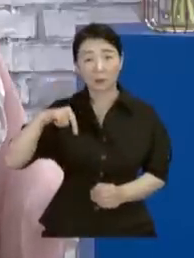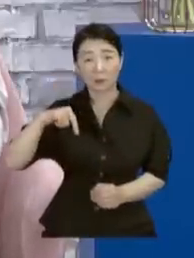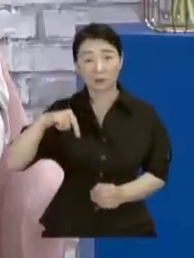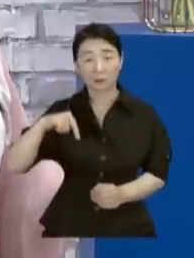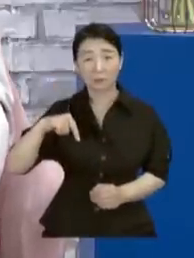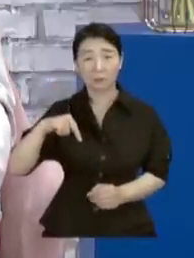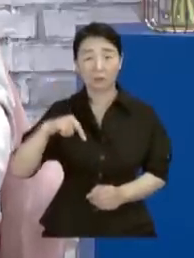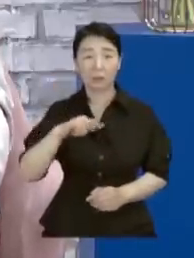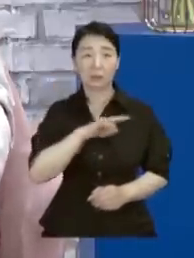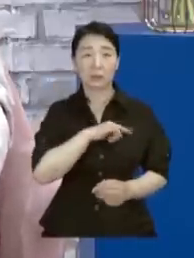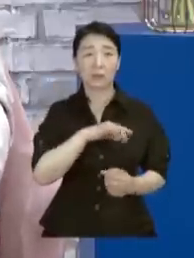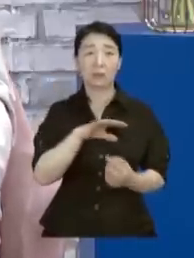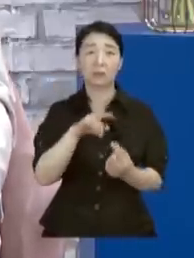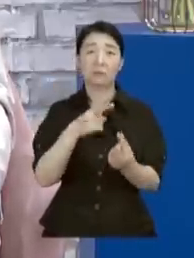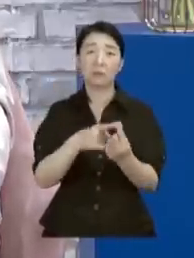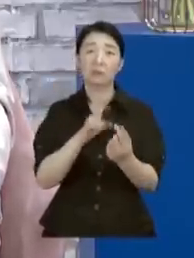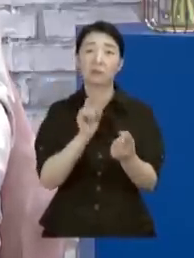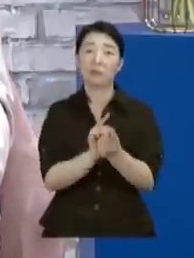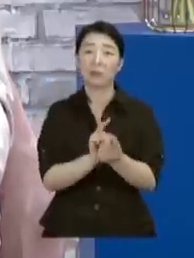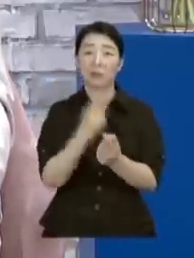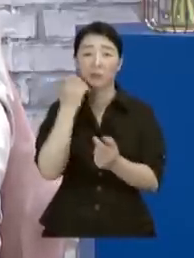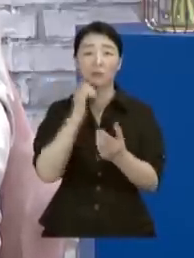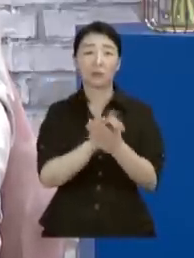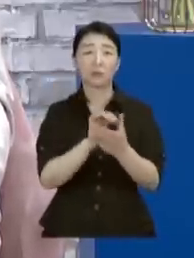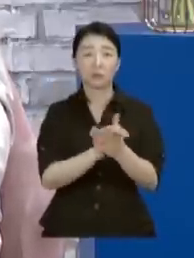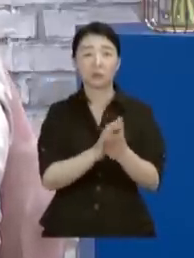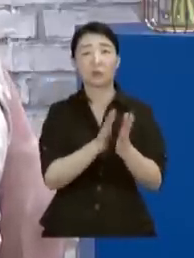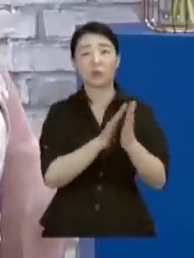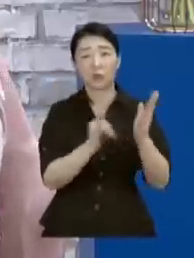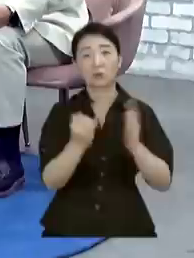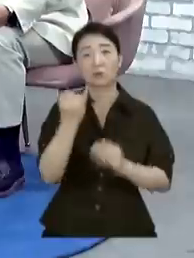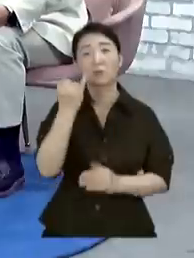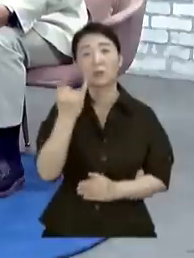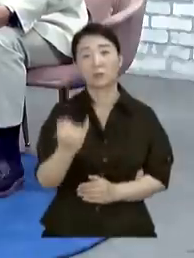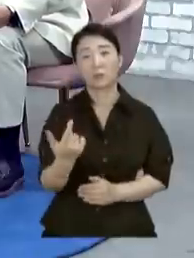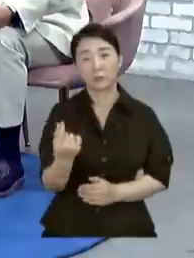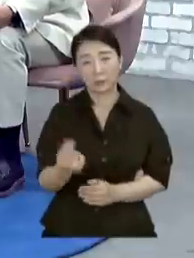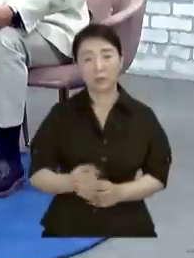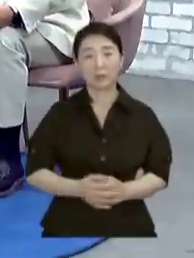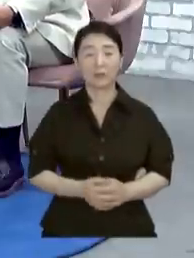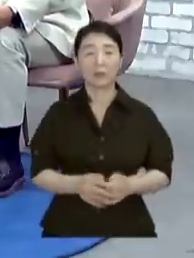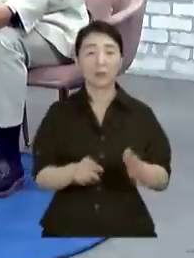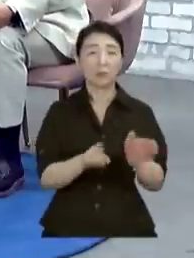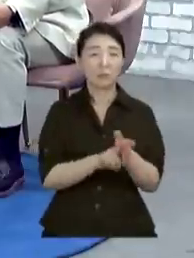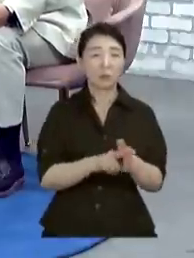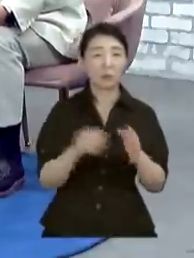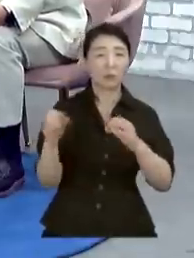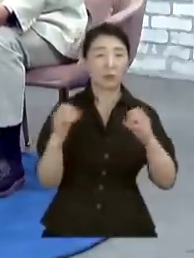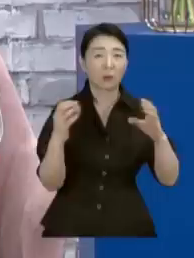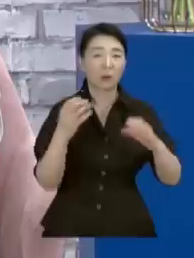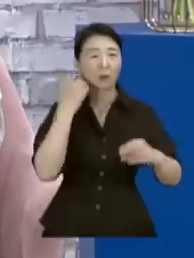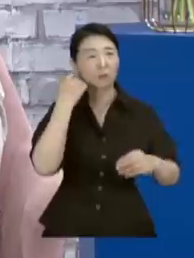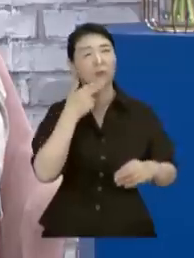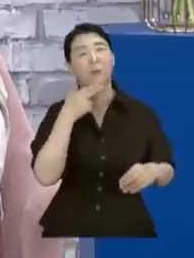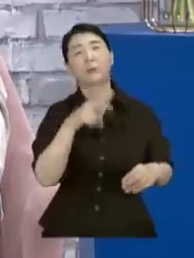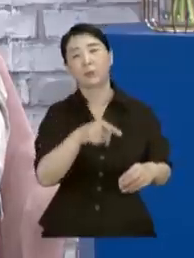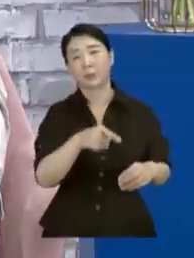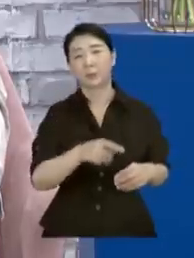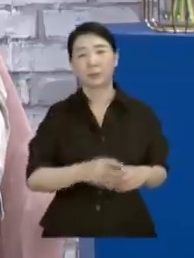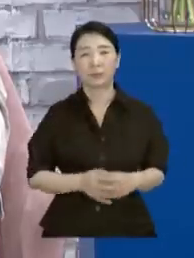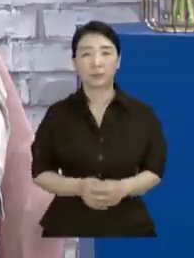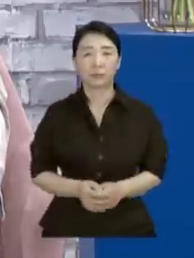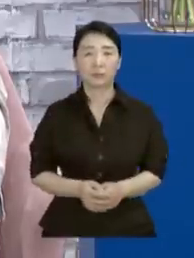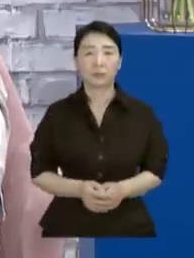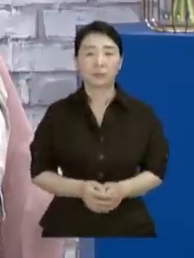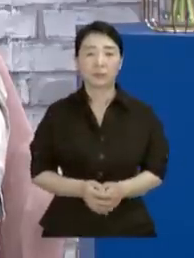네. 친구고 가족이고 누나고 네. 동생이고 네. 막 이렇게 되는 거예요. 그죠? 네, 그런 마음으로 해요. 믿고 얘기할 수 있는 사람이 없으니까 그렇죠. 그분들은.